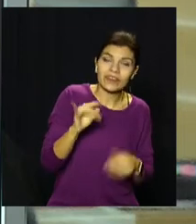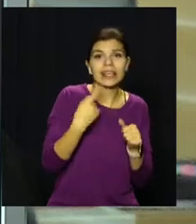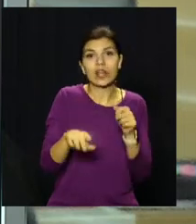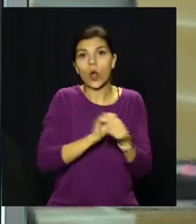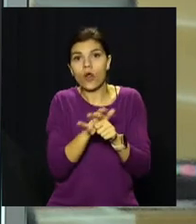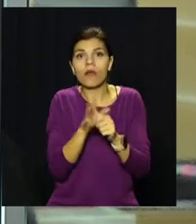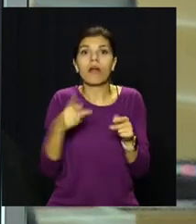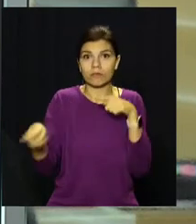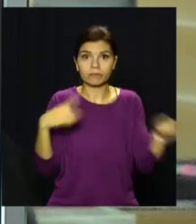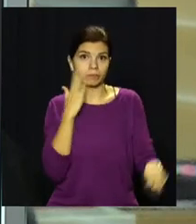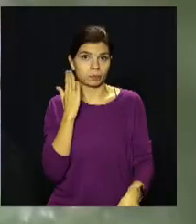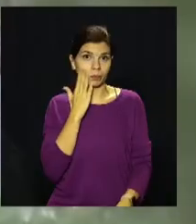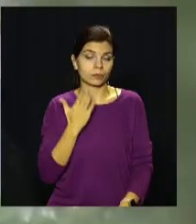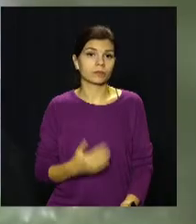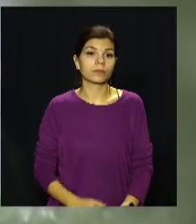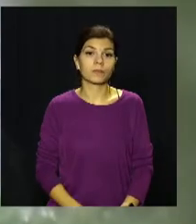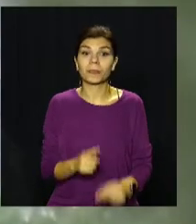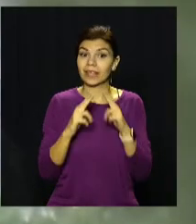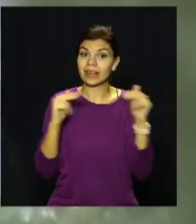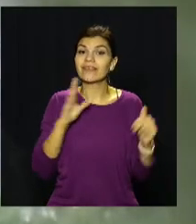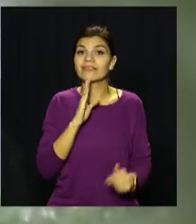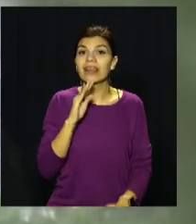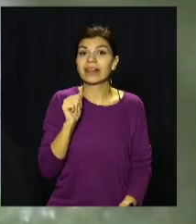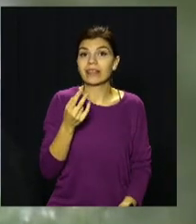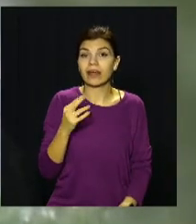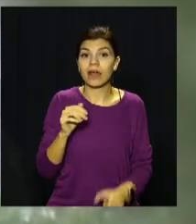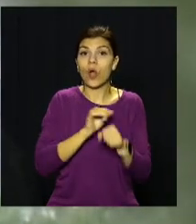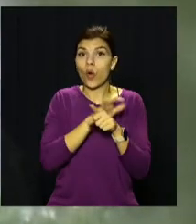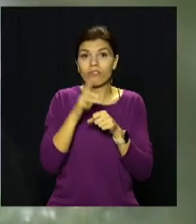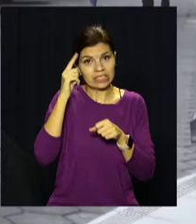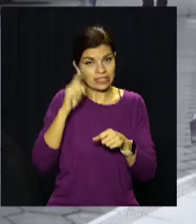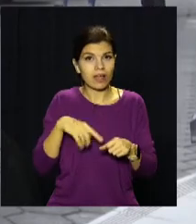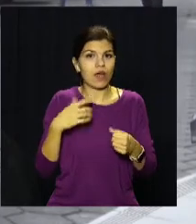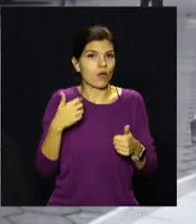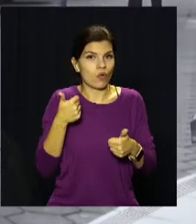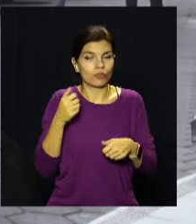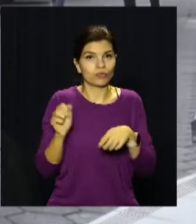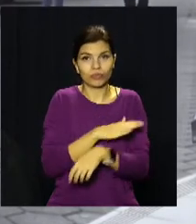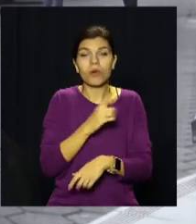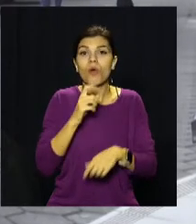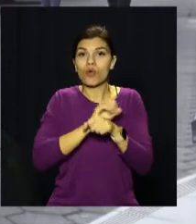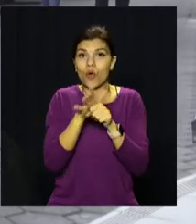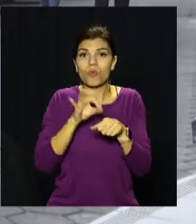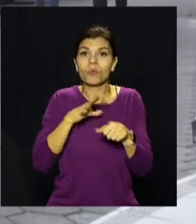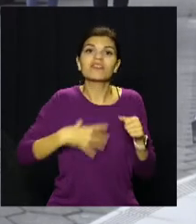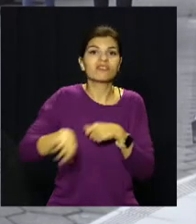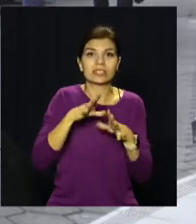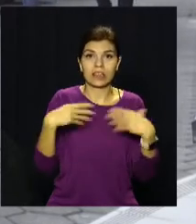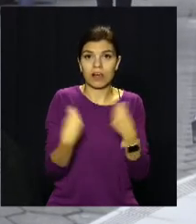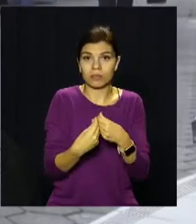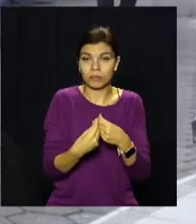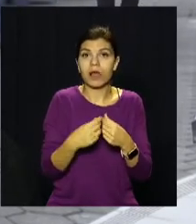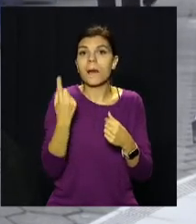недугу? Далі в сюжеті. Дніпрянка Тетяна знає про коронавірус не з чуток. Каже, ковідом перехворіла вся родина.